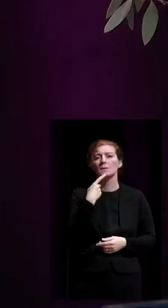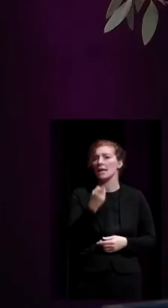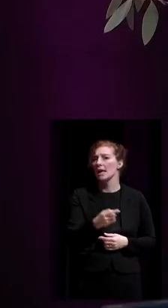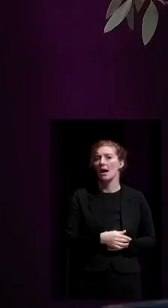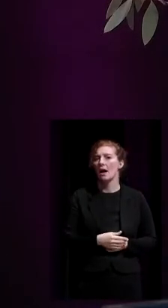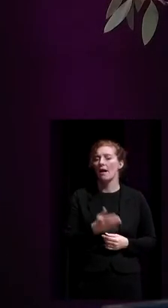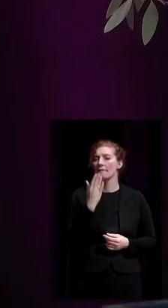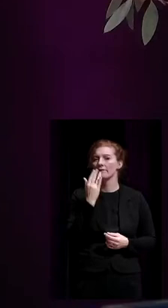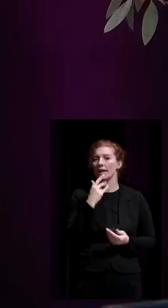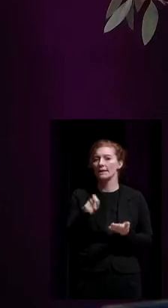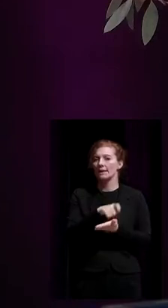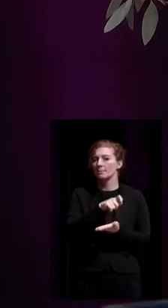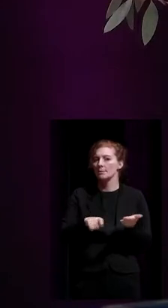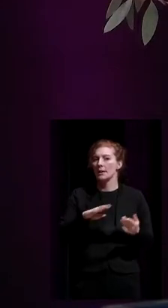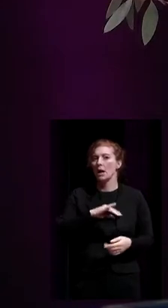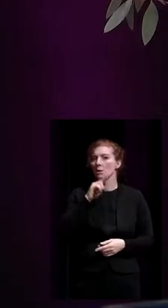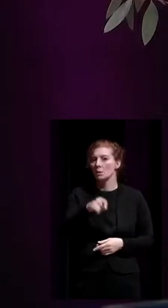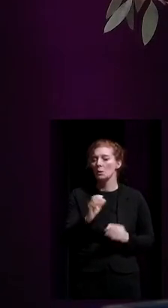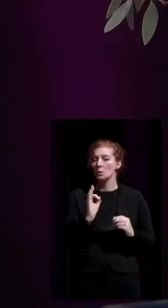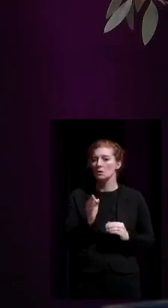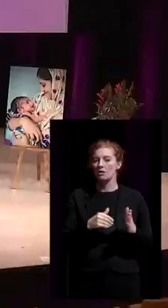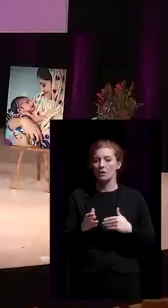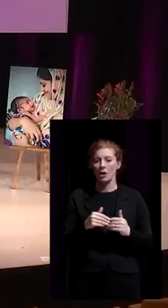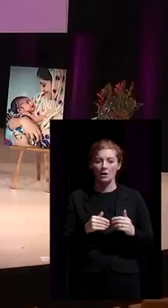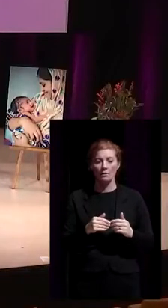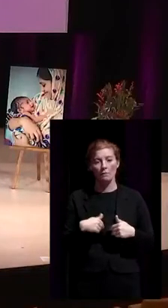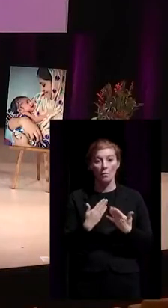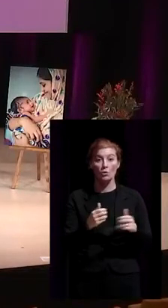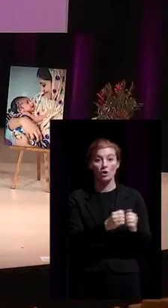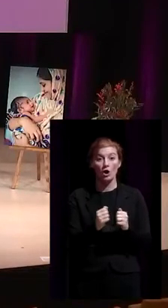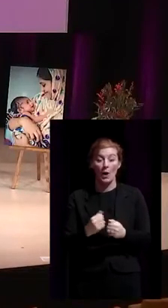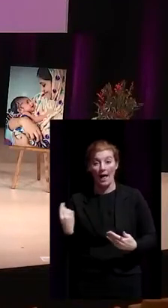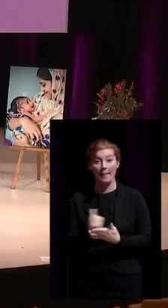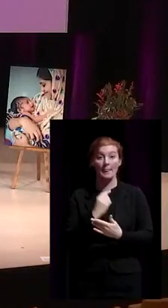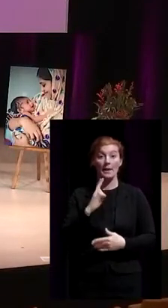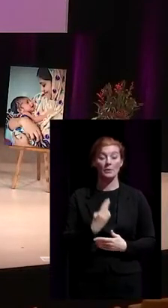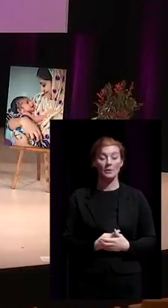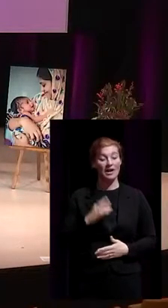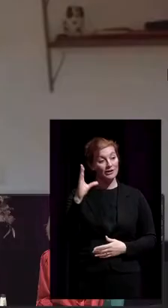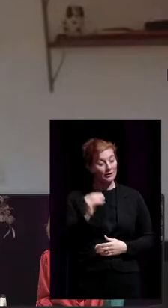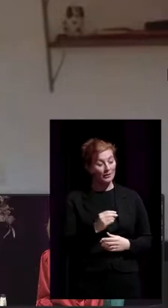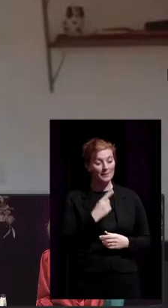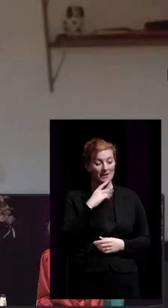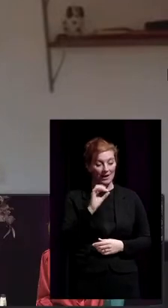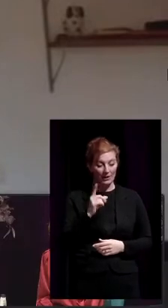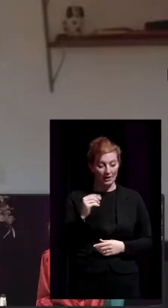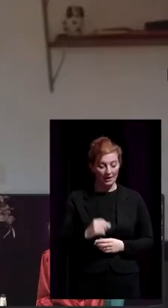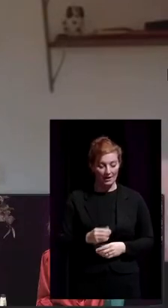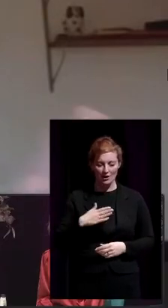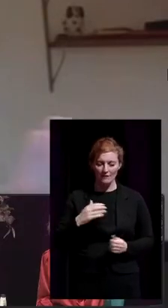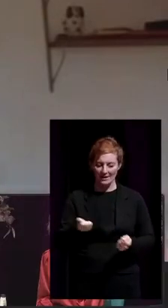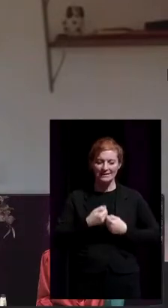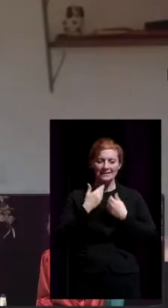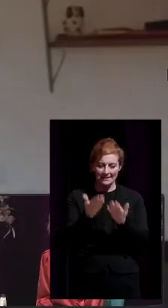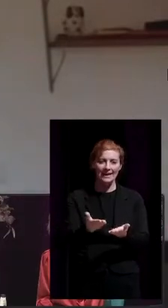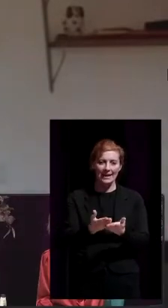ni för tips för att få saker att hända nu? Ja, jag vill verkligen ge lite av